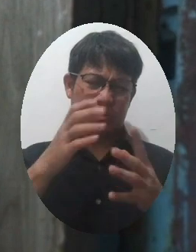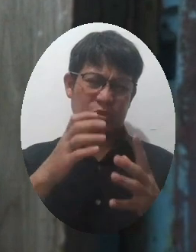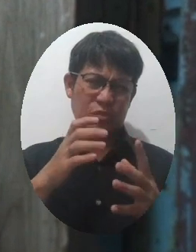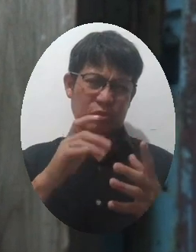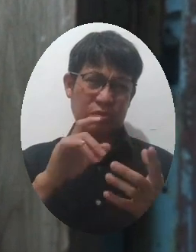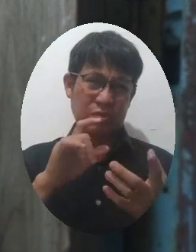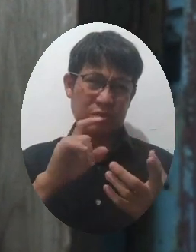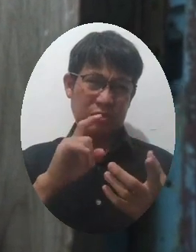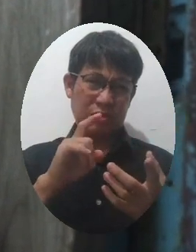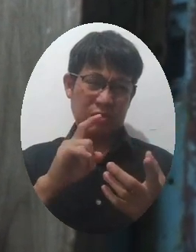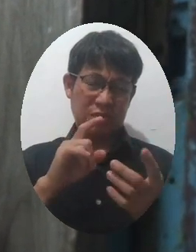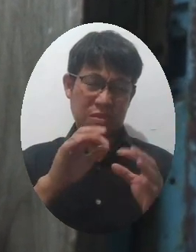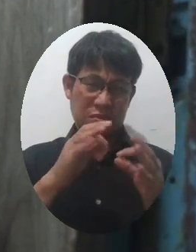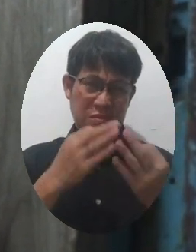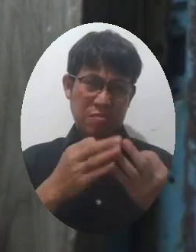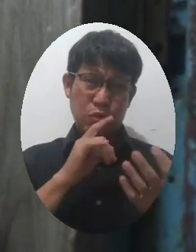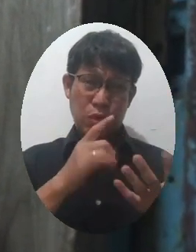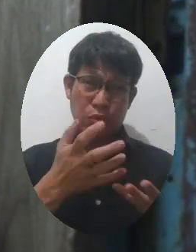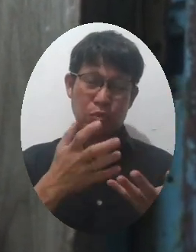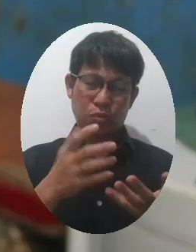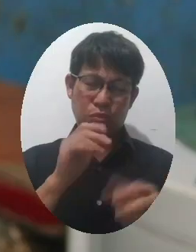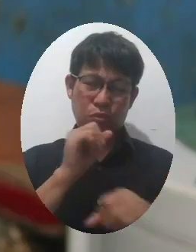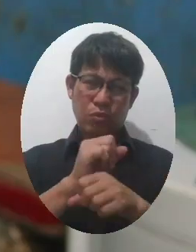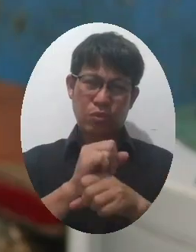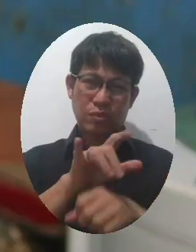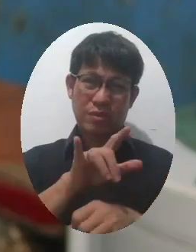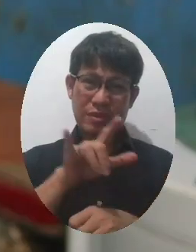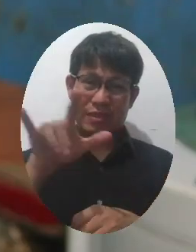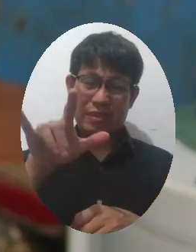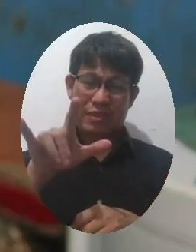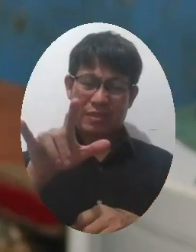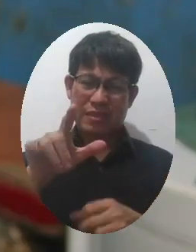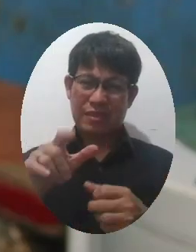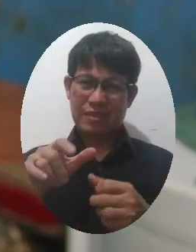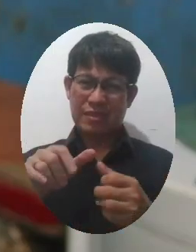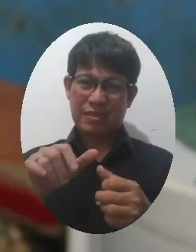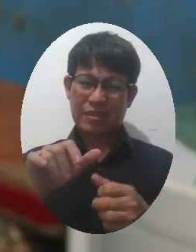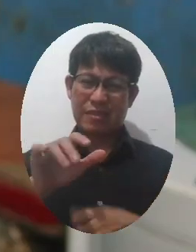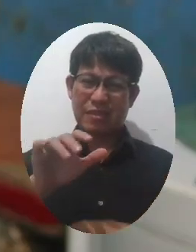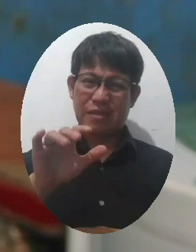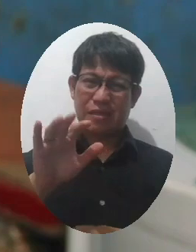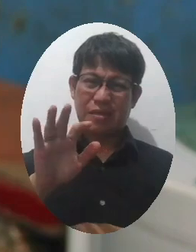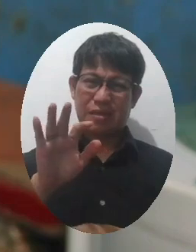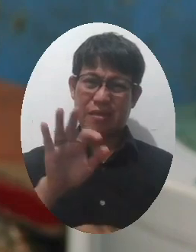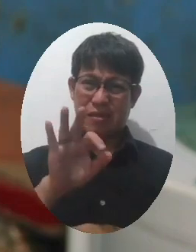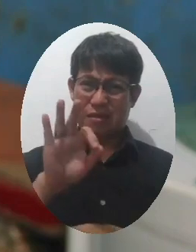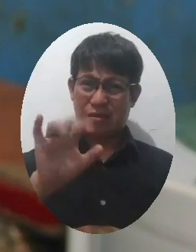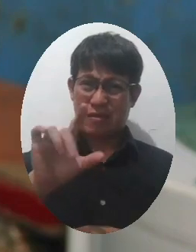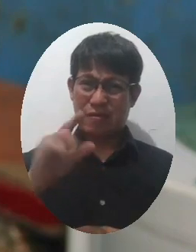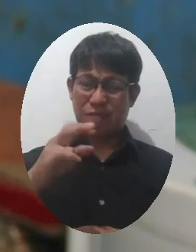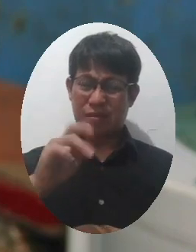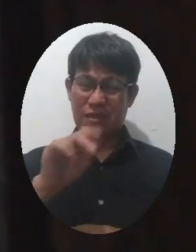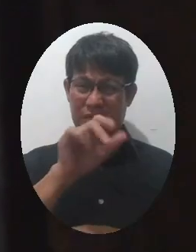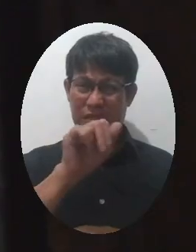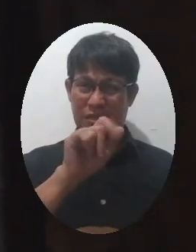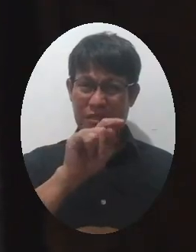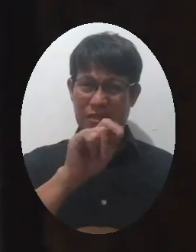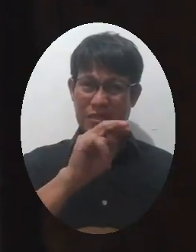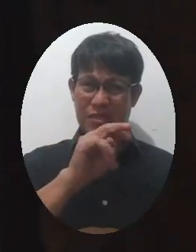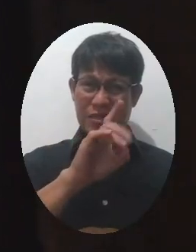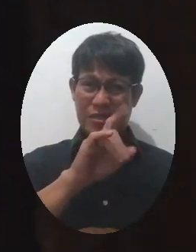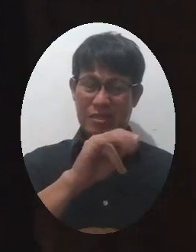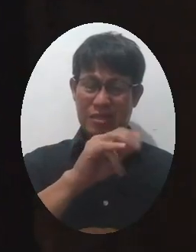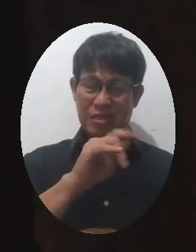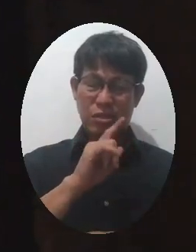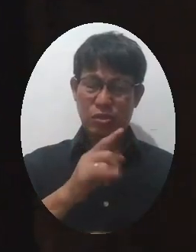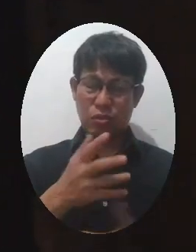rin ngayon maging flight attendant. Hindi ko po pinag-isipan na magkakapamilya agad ako nun. Kasi ang iniisip ko nun,